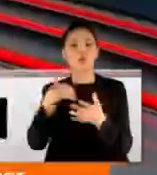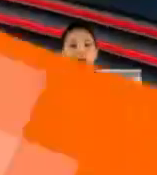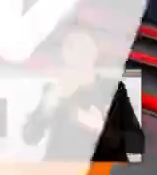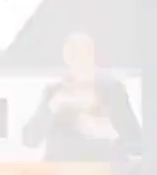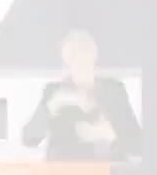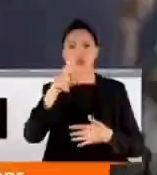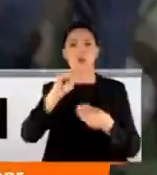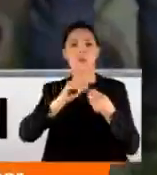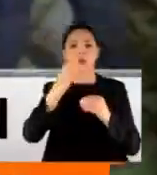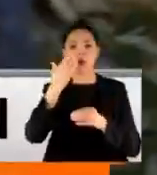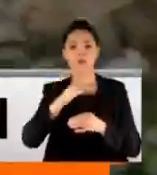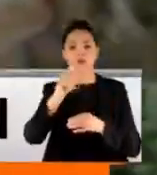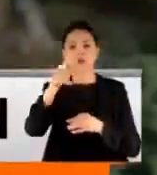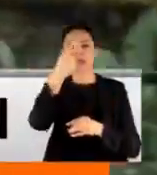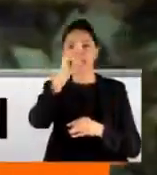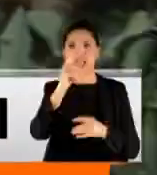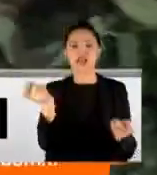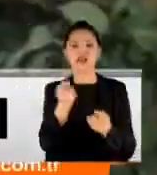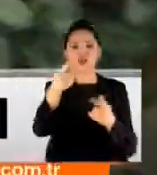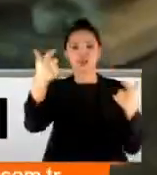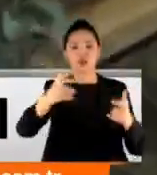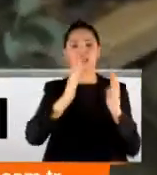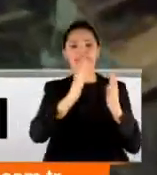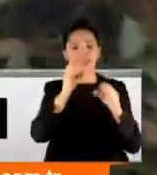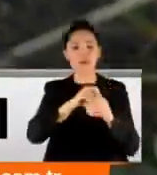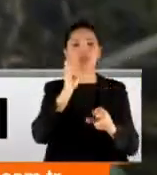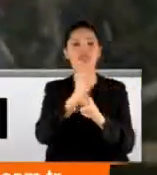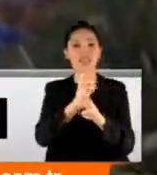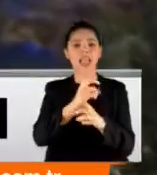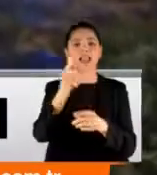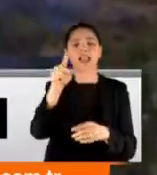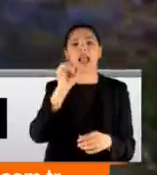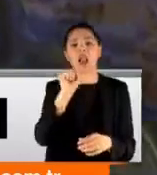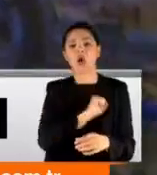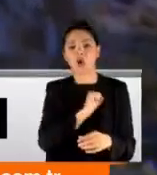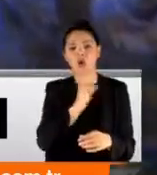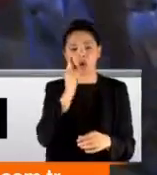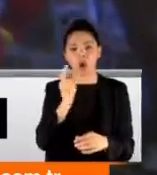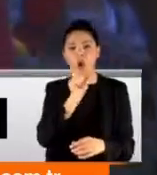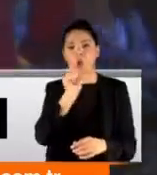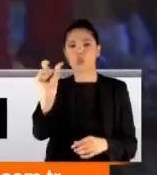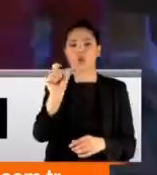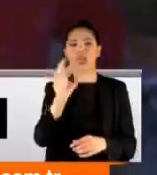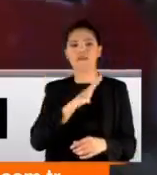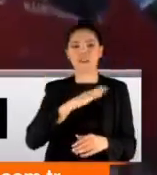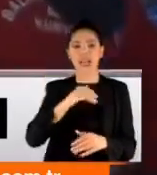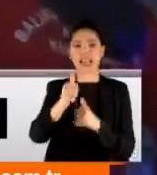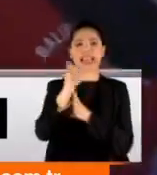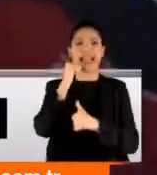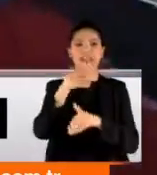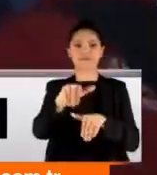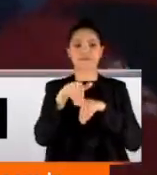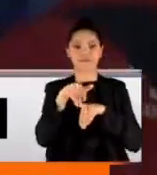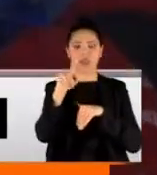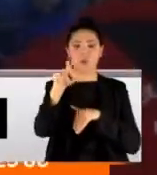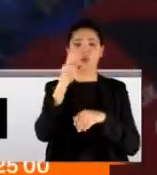büyük bir problem yok. Sadece çalışmalar burada devam ettiği için riskli olabileceği kaygısıyla bizi uyarıyorlar. Biraz daha geri planda kalalım diye. Biraz